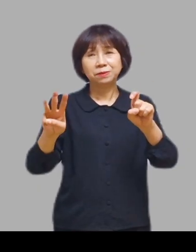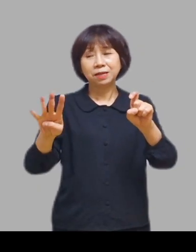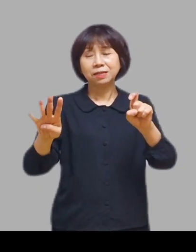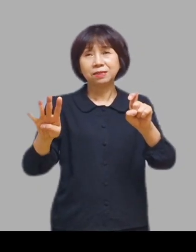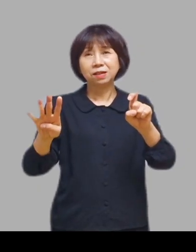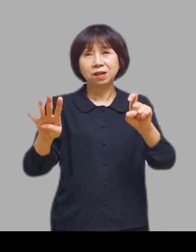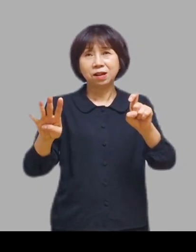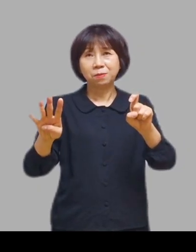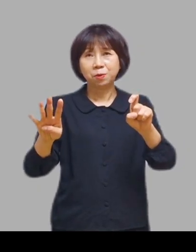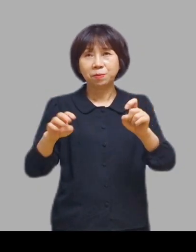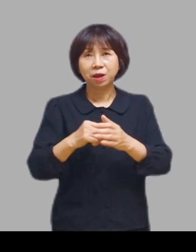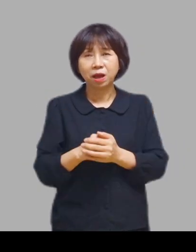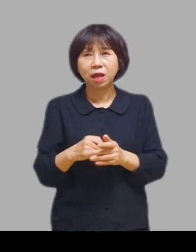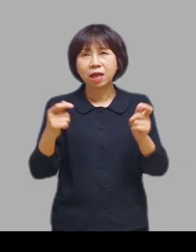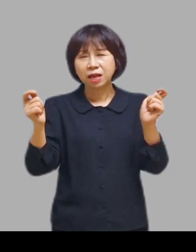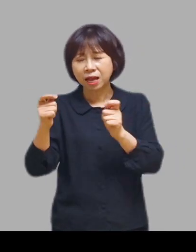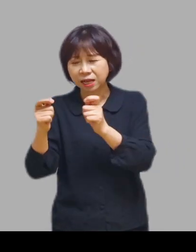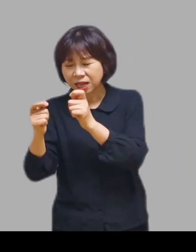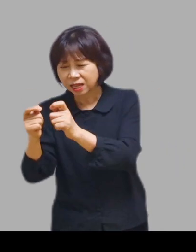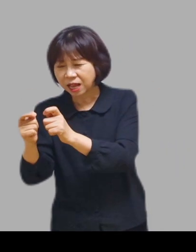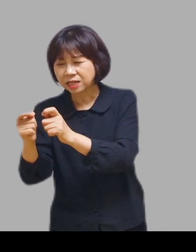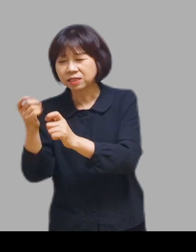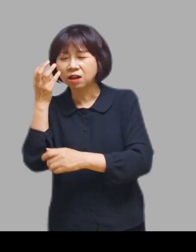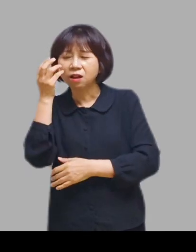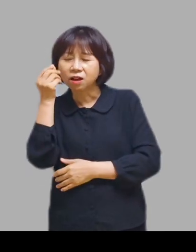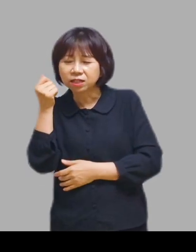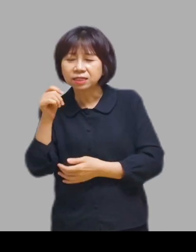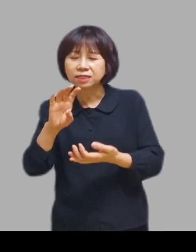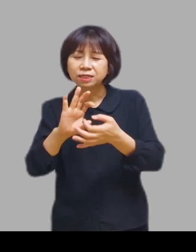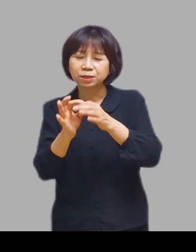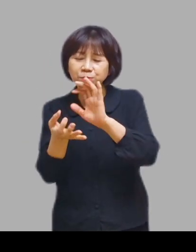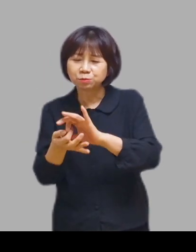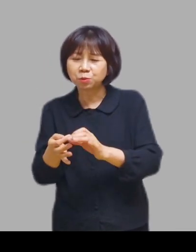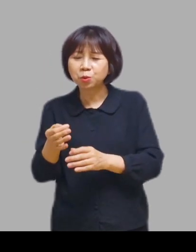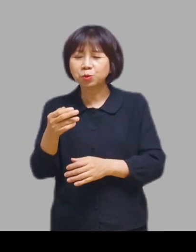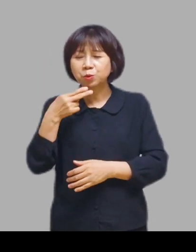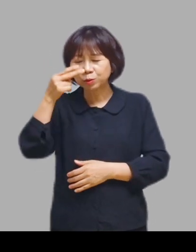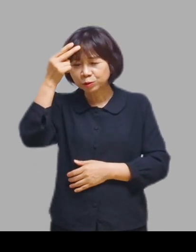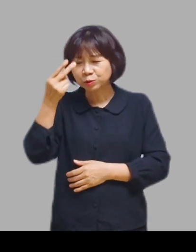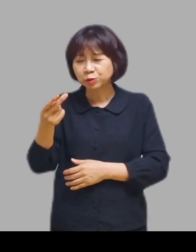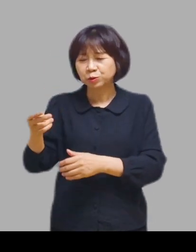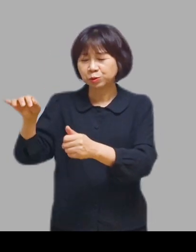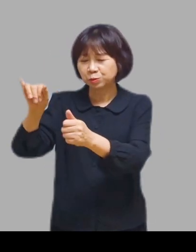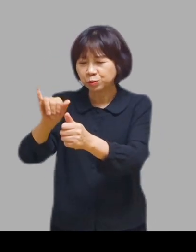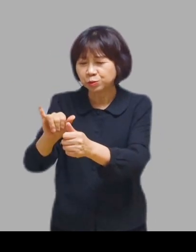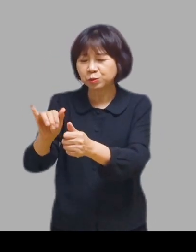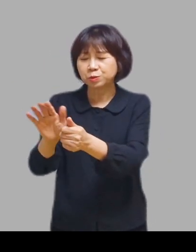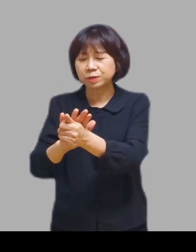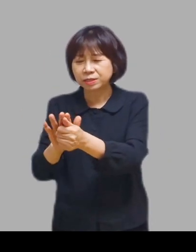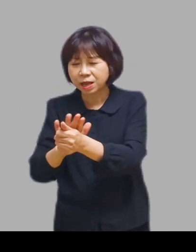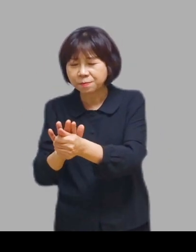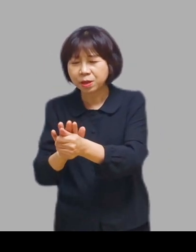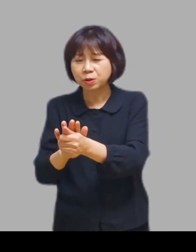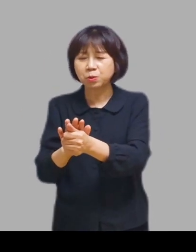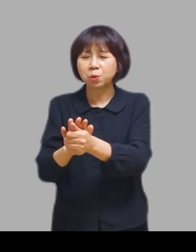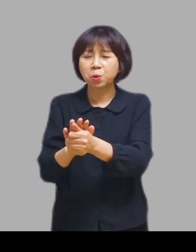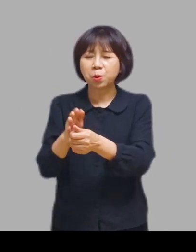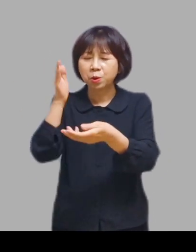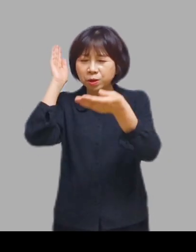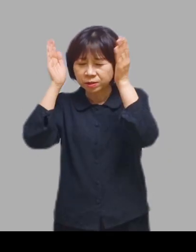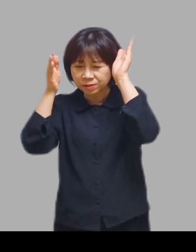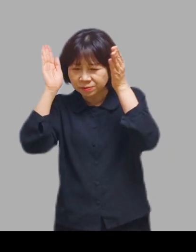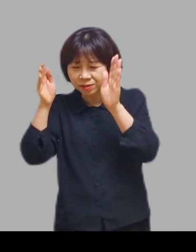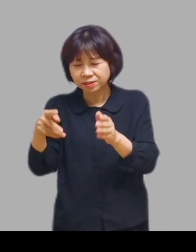어떻게 나와요? 가까이 가서 기름과 포도주를 그 상처에 붓고 싸매고 자기 짐승에 태워 주막으로